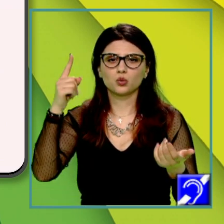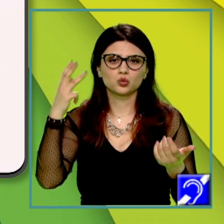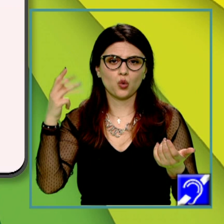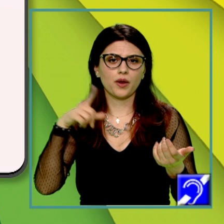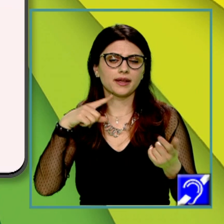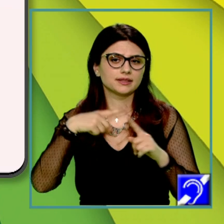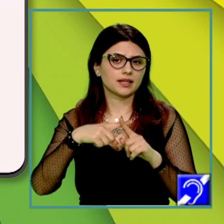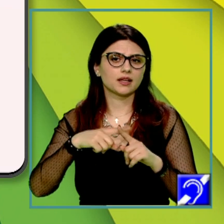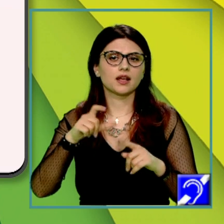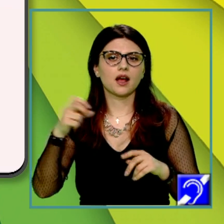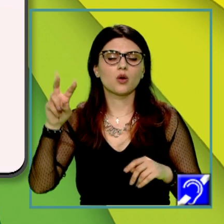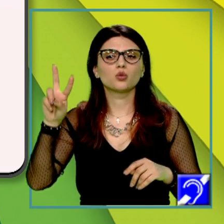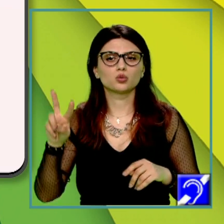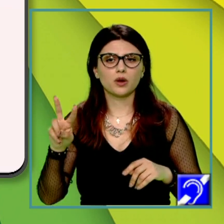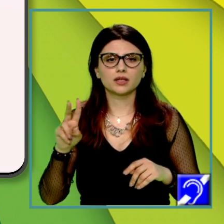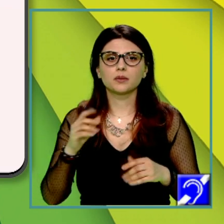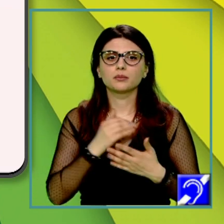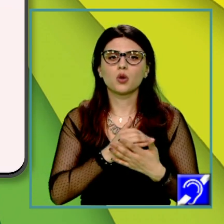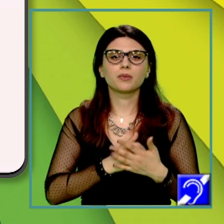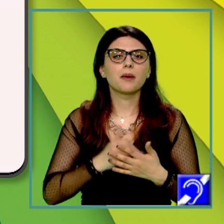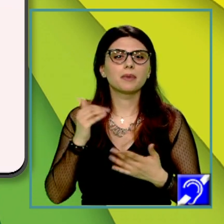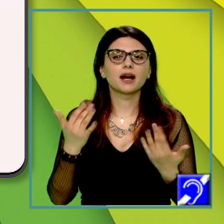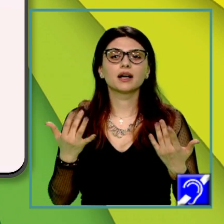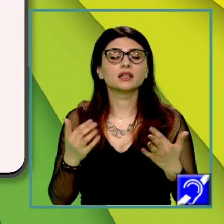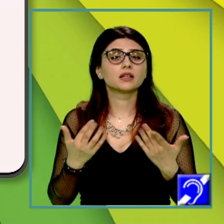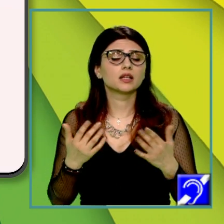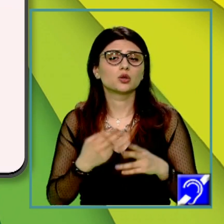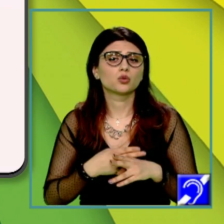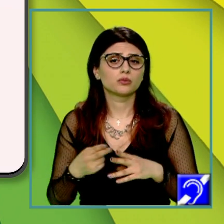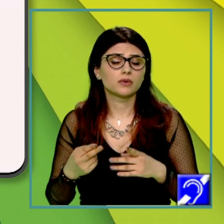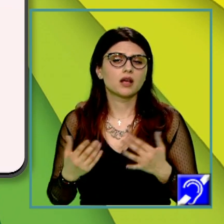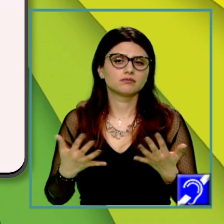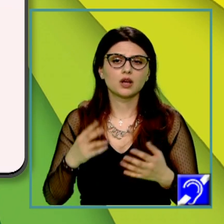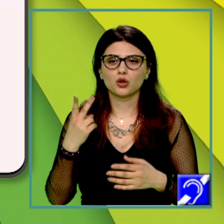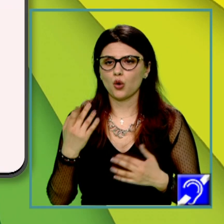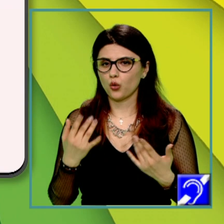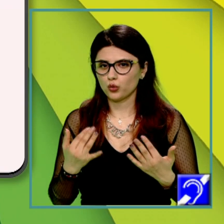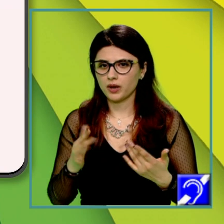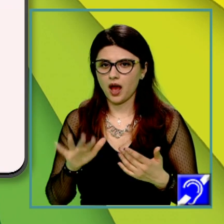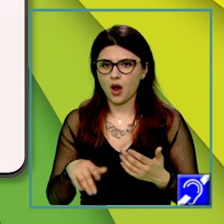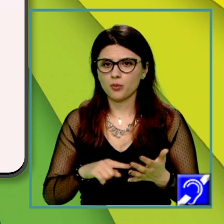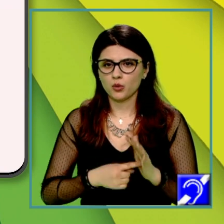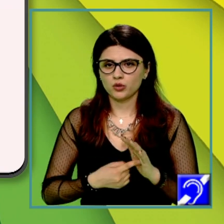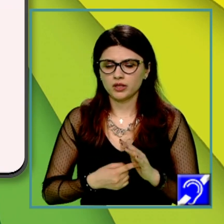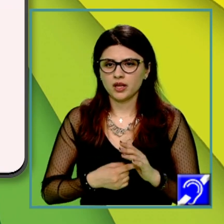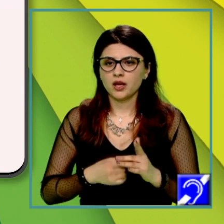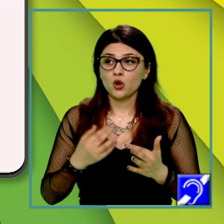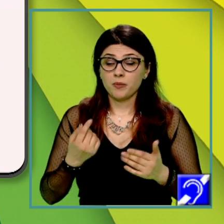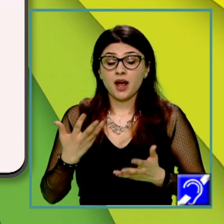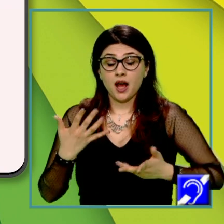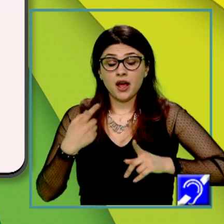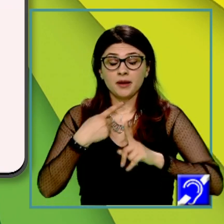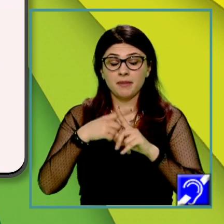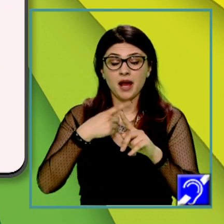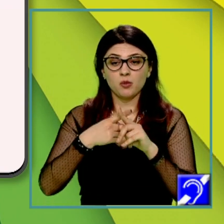x egal cu doi patru Determinați câte numere naturale impare de două cifre au produsul cifrelor numărul par